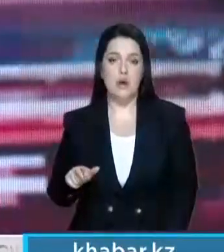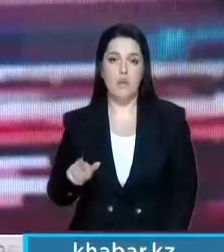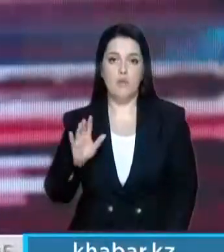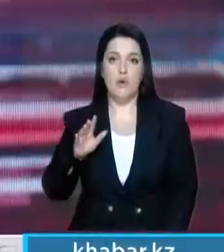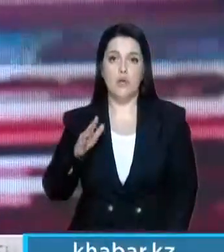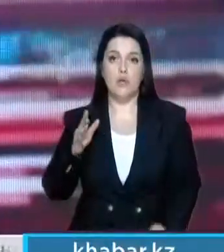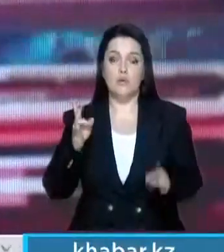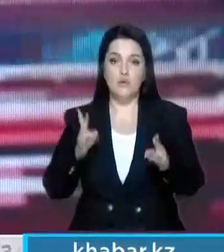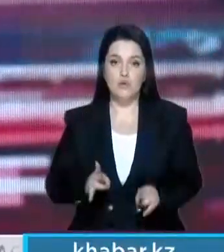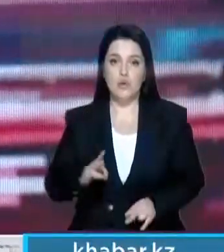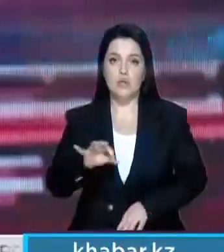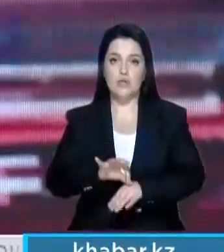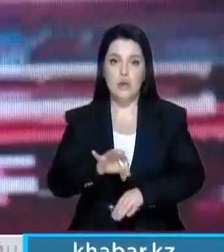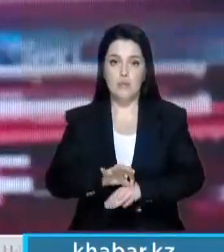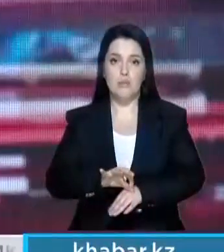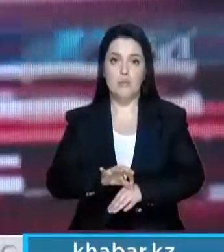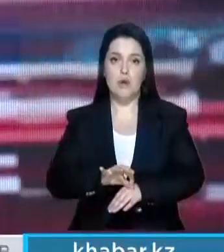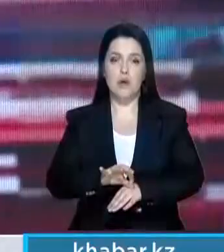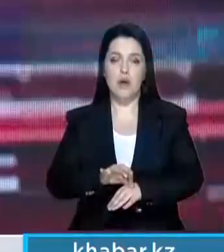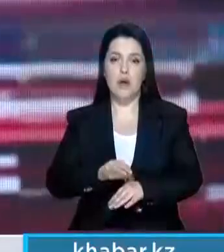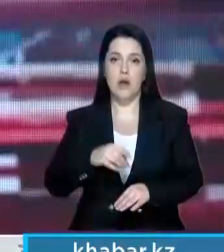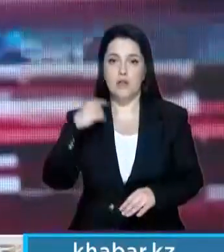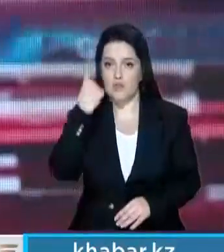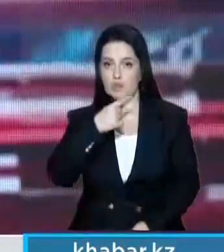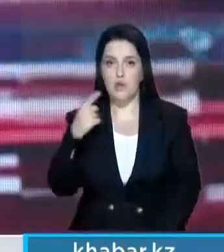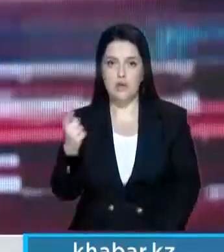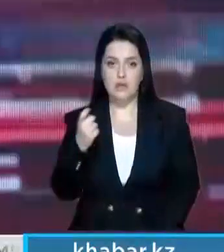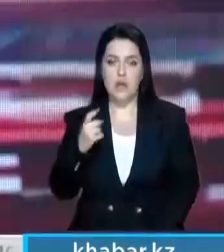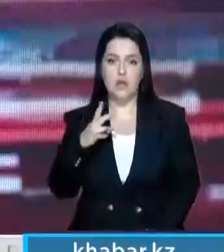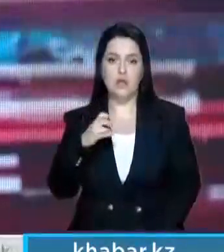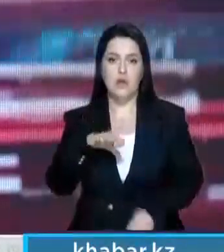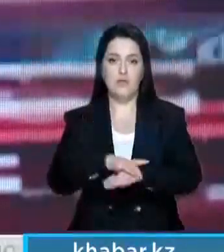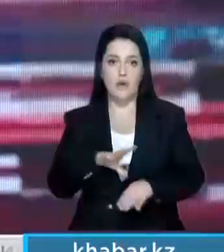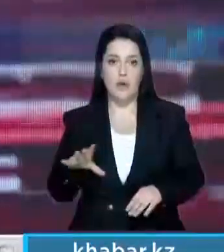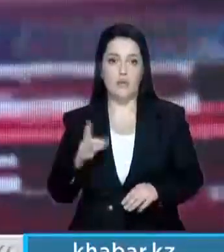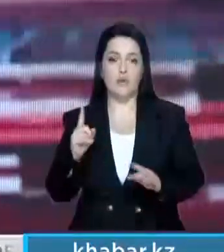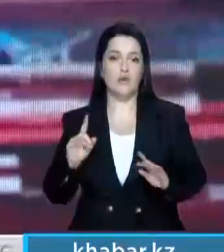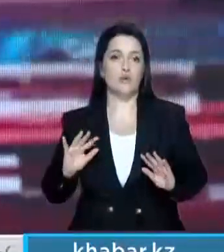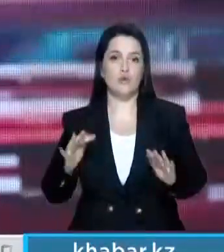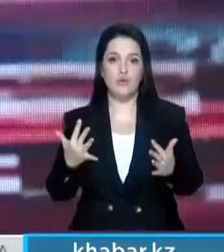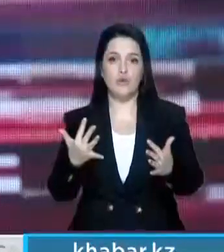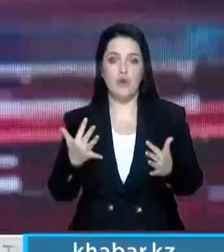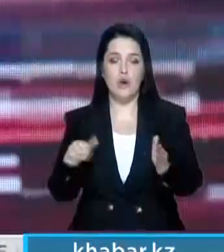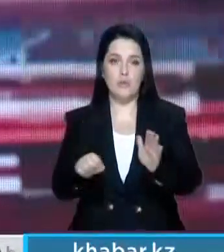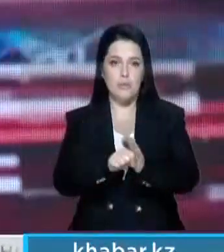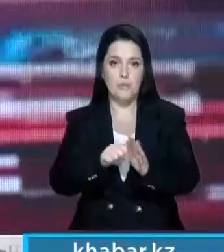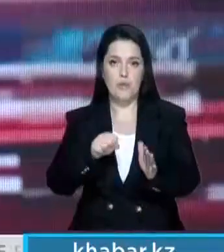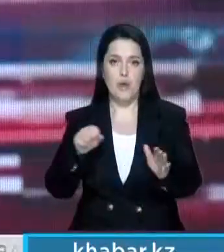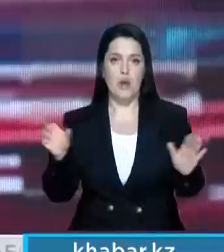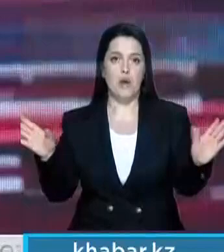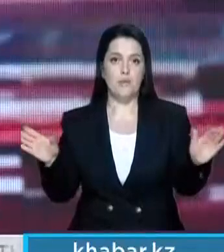контроля в случаях заболеваемости птичьим гриппом в личных подсобных хозяйствах не выявлено напомню первые случаи погибших птиц